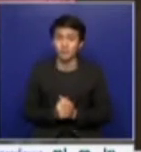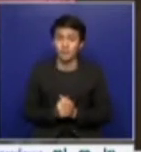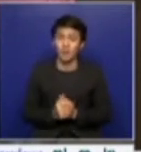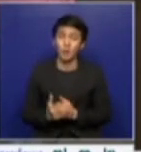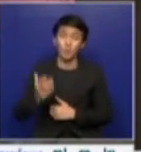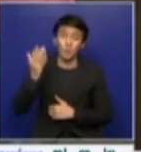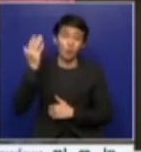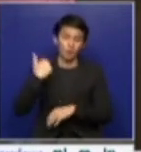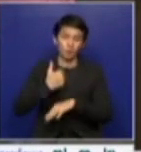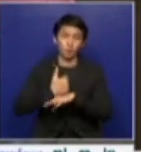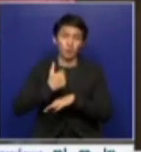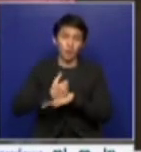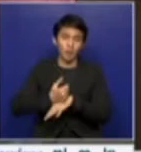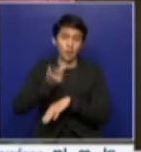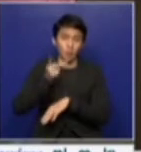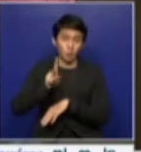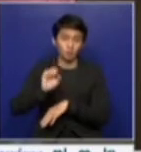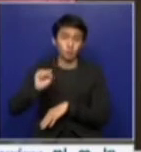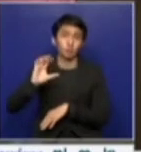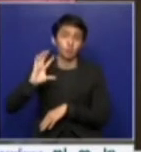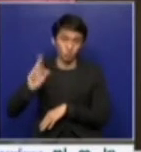หัวหน้าคอชท์